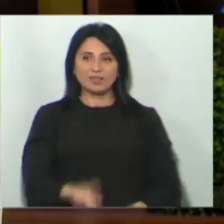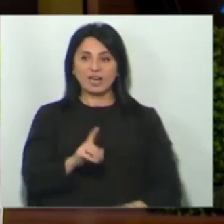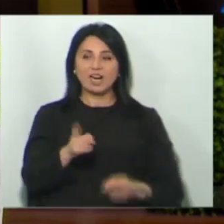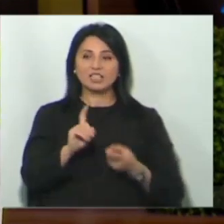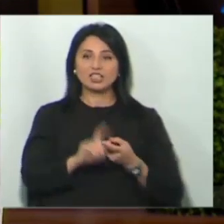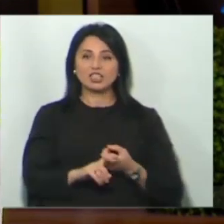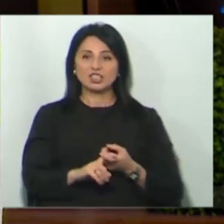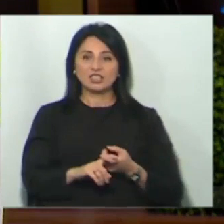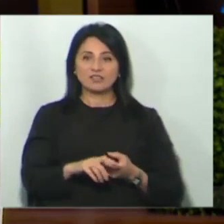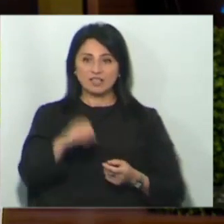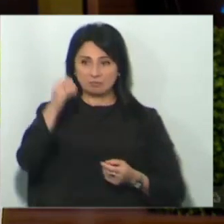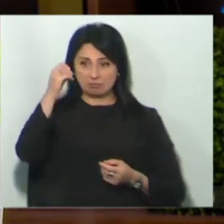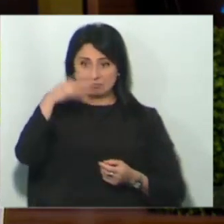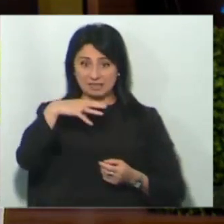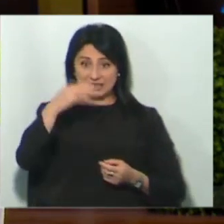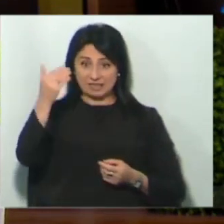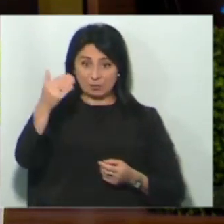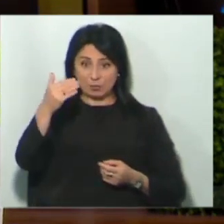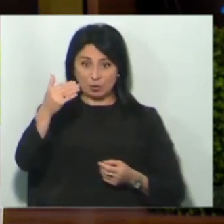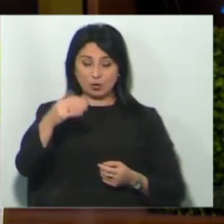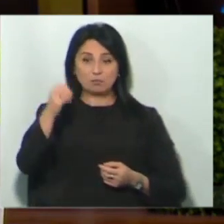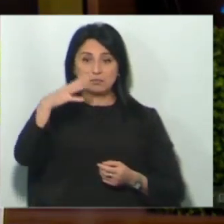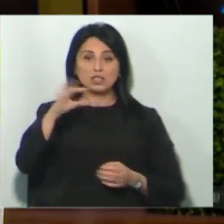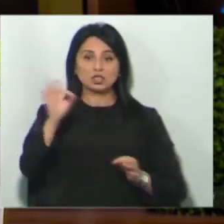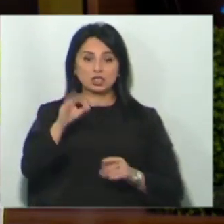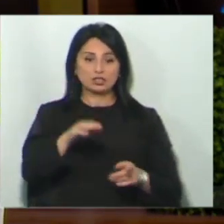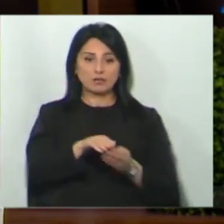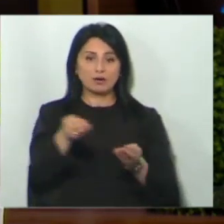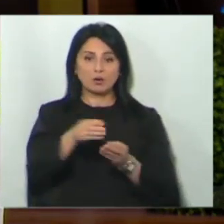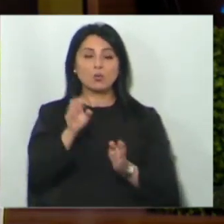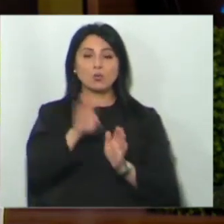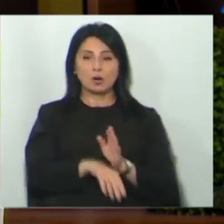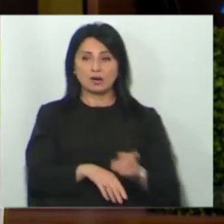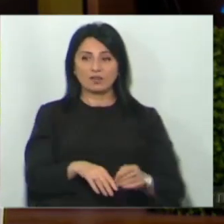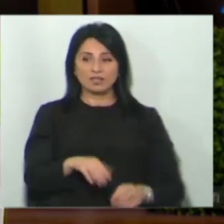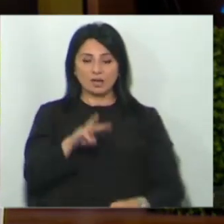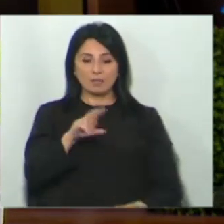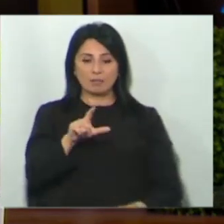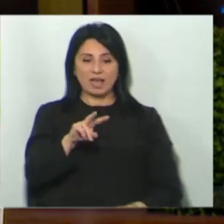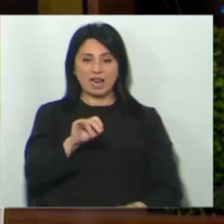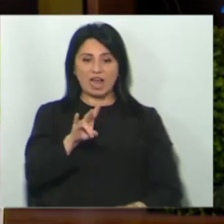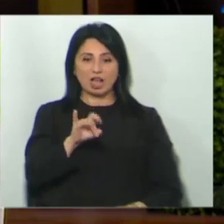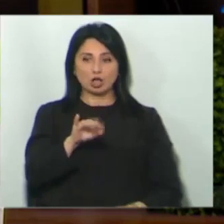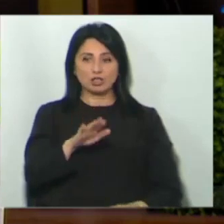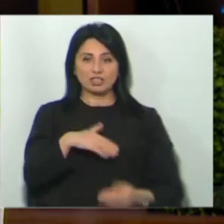Რაც შეეხება ზის ულტრაისფერის სხივების, აი ამ ასხივების გავლენას, იცით მელანოციტები აქტიურდება.